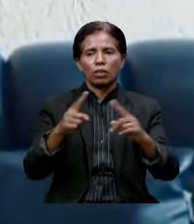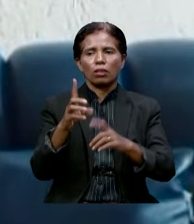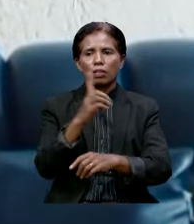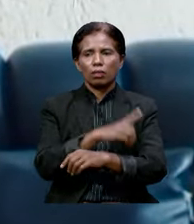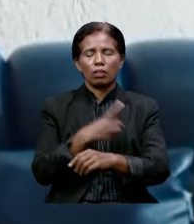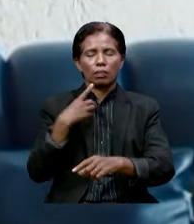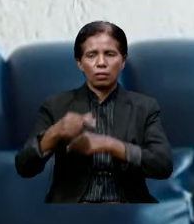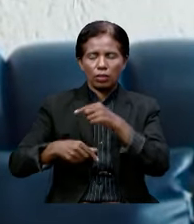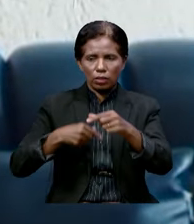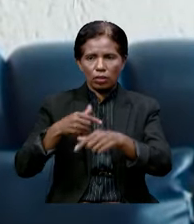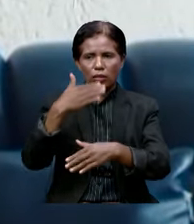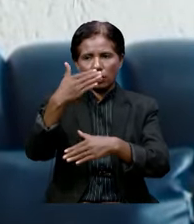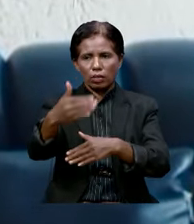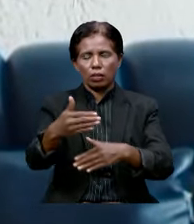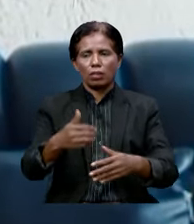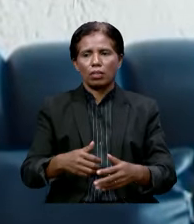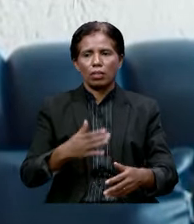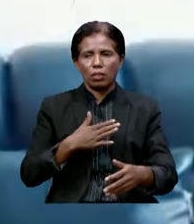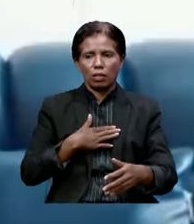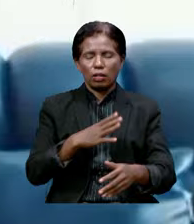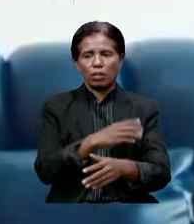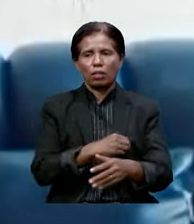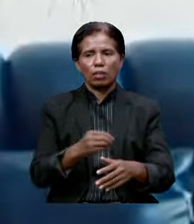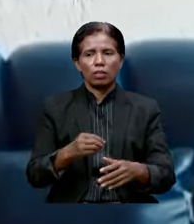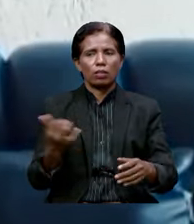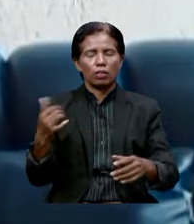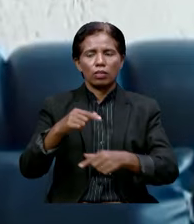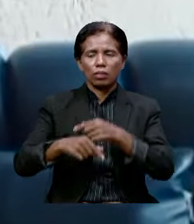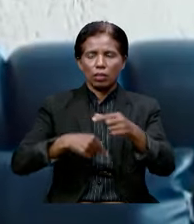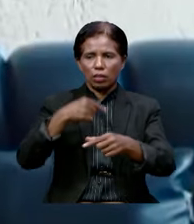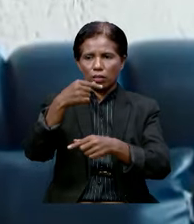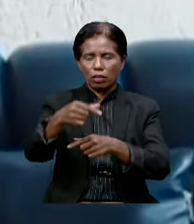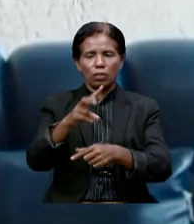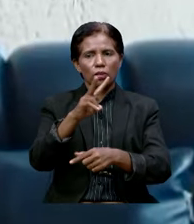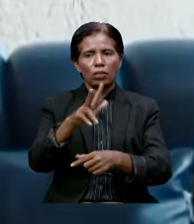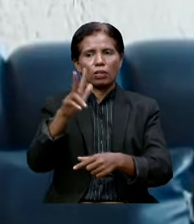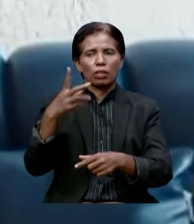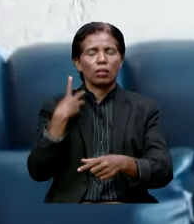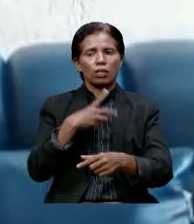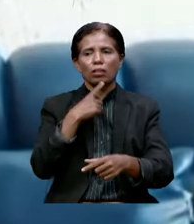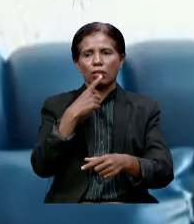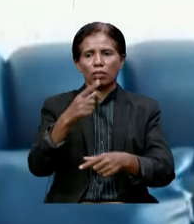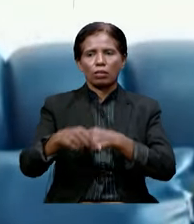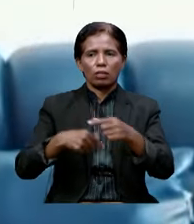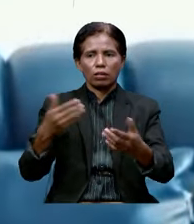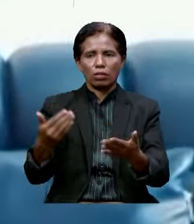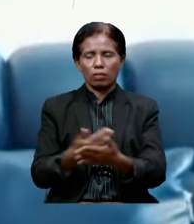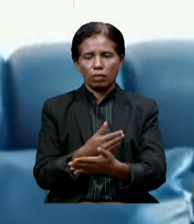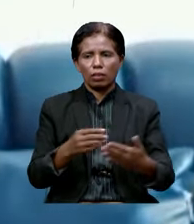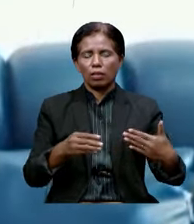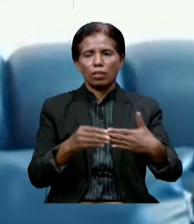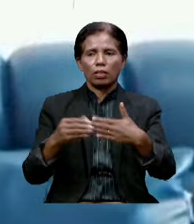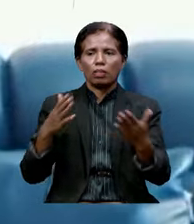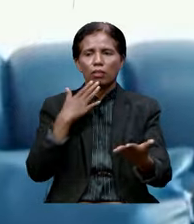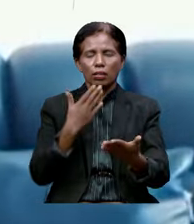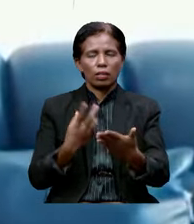sera saun sira betuira, ansa na unia lens, tebe sira betuira, amine sera saun badala, tolu dal hatna, ita bende katek, sera saun forma, kita la organiza di dia, ita